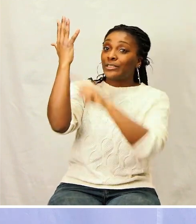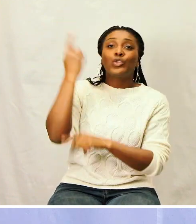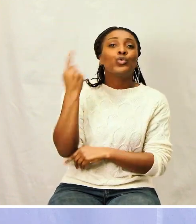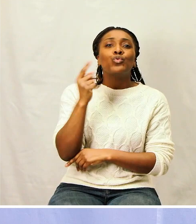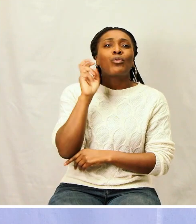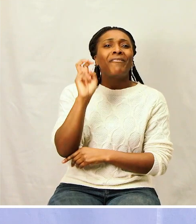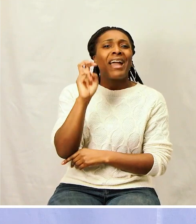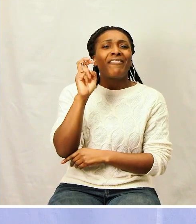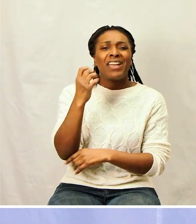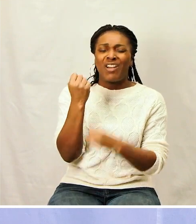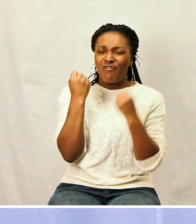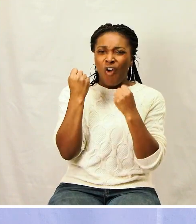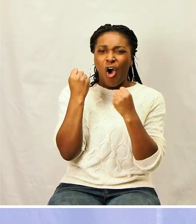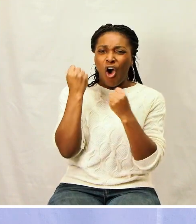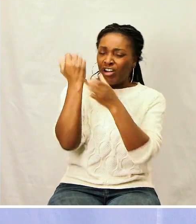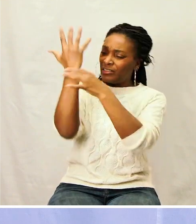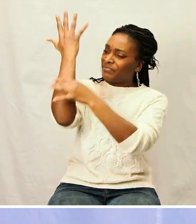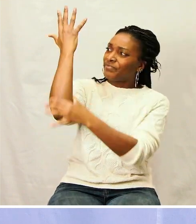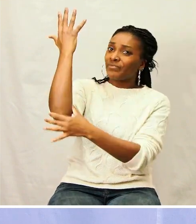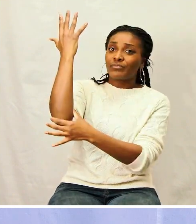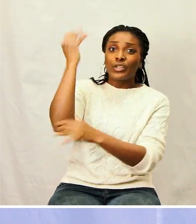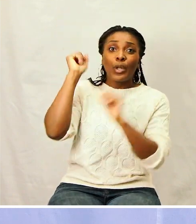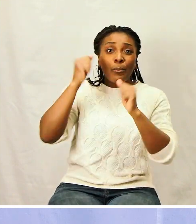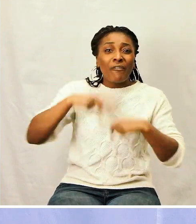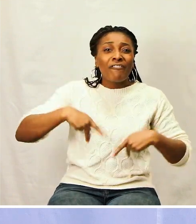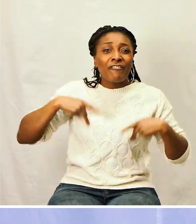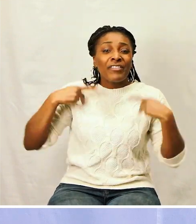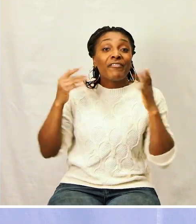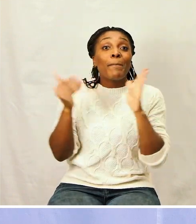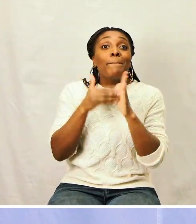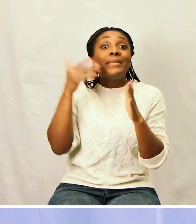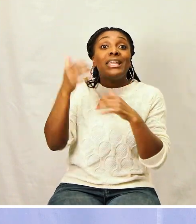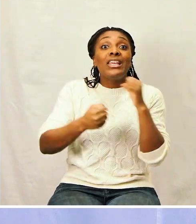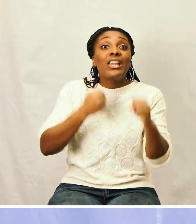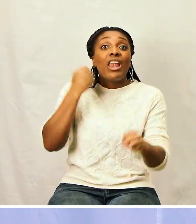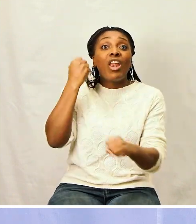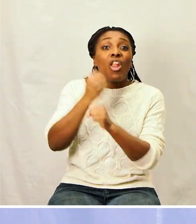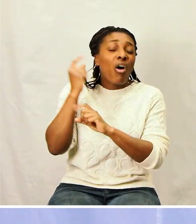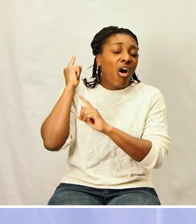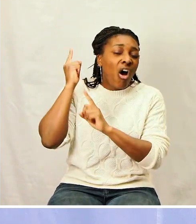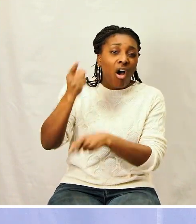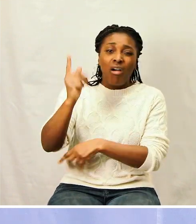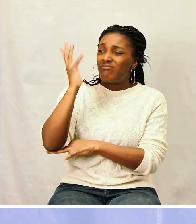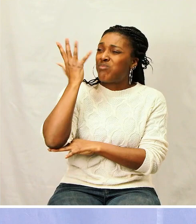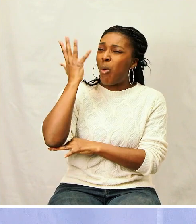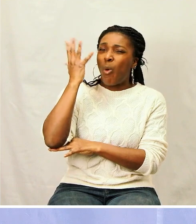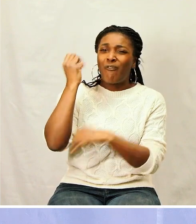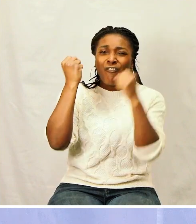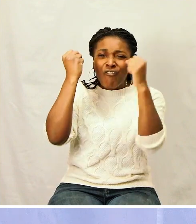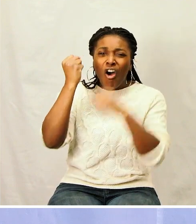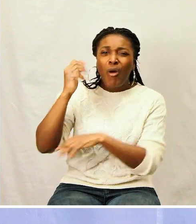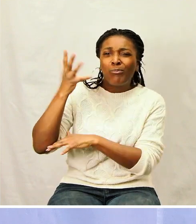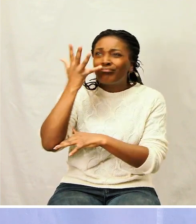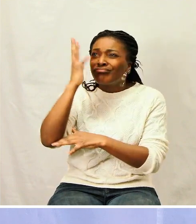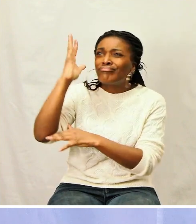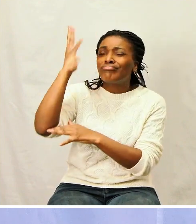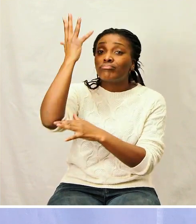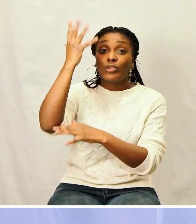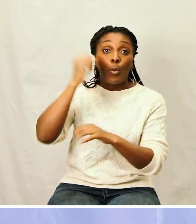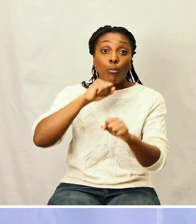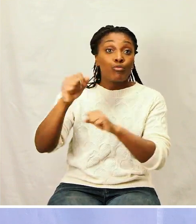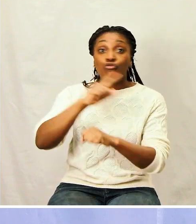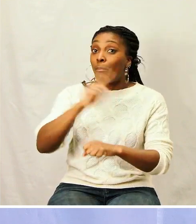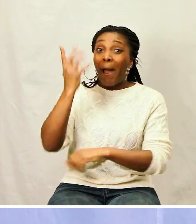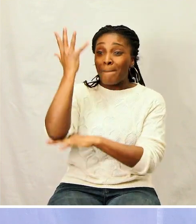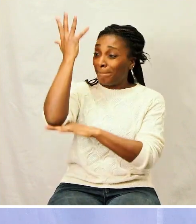vert qui est robuste et et qui peut vivre même plus de 1000 ans en fait donc qui s'étend et qui grandit qui est fort et qui ne bouge pas en fait